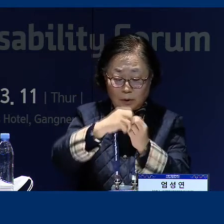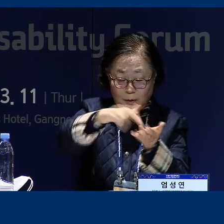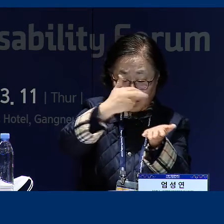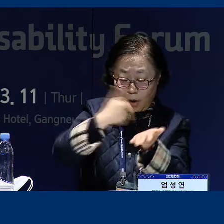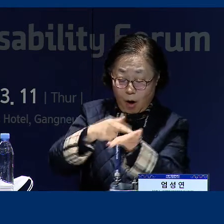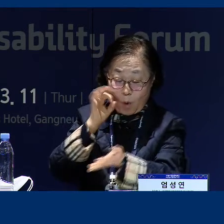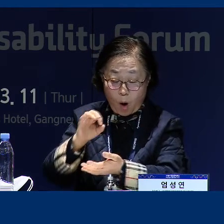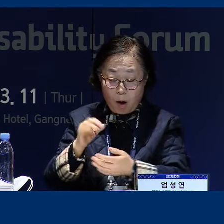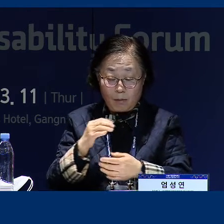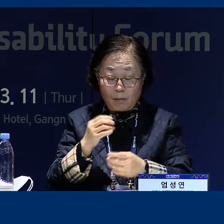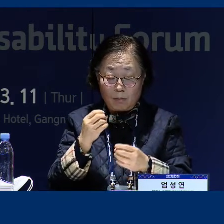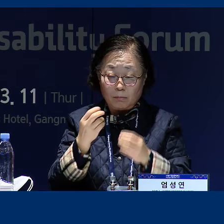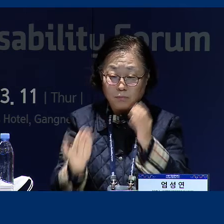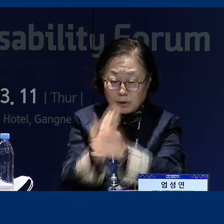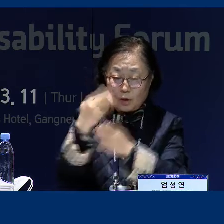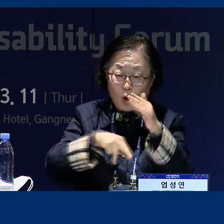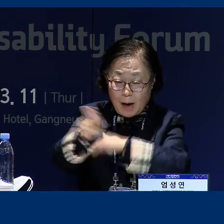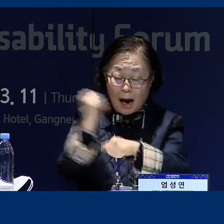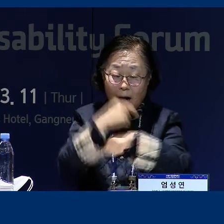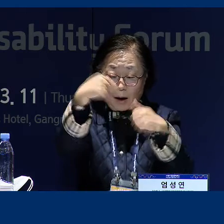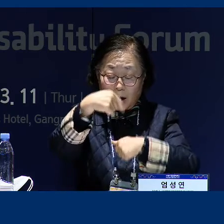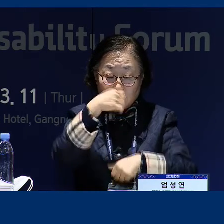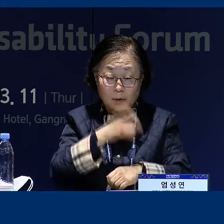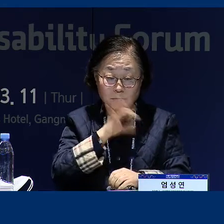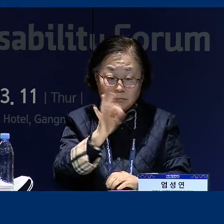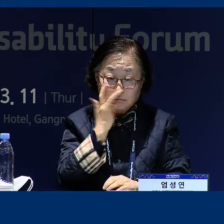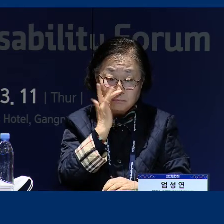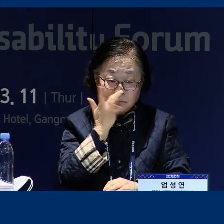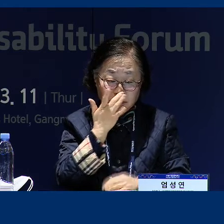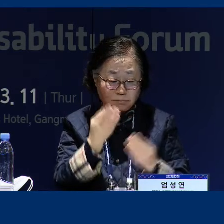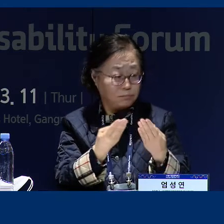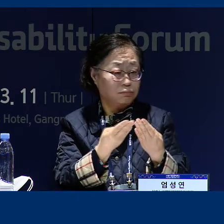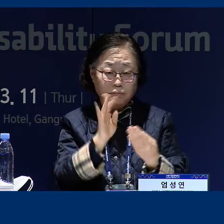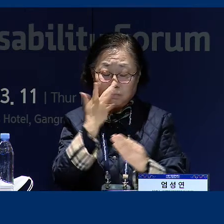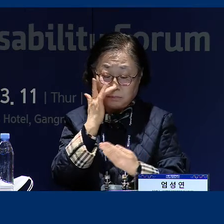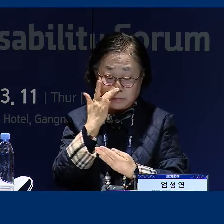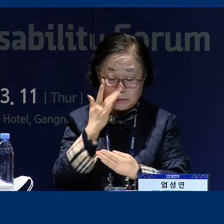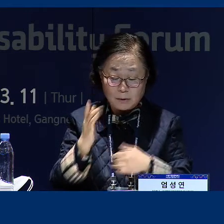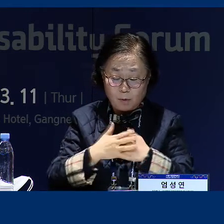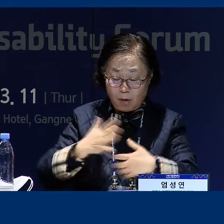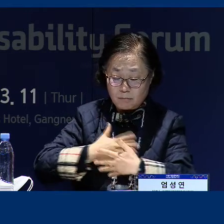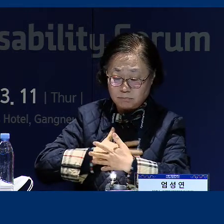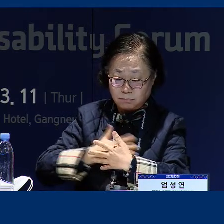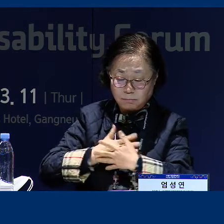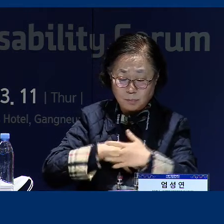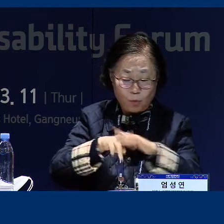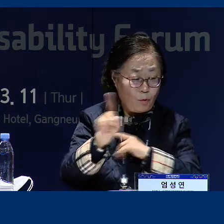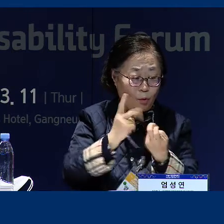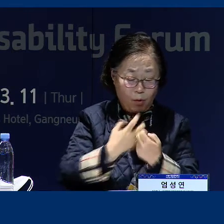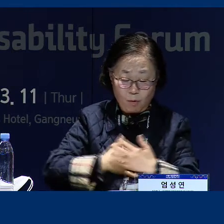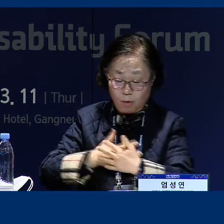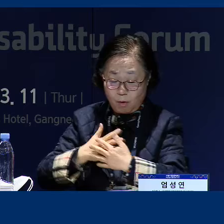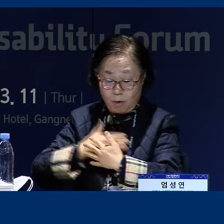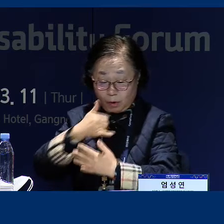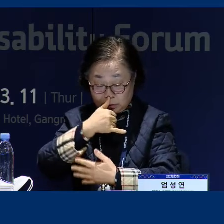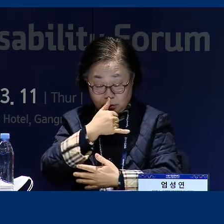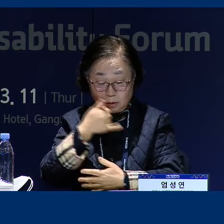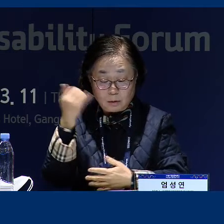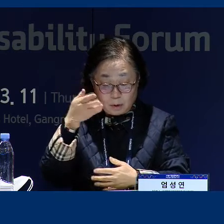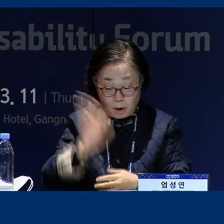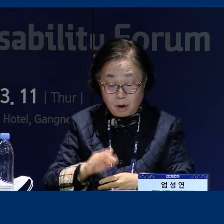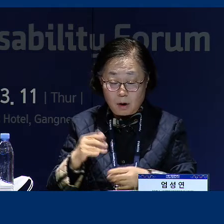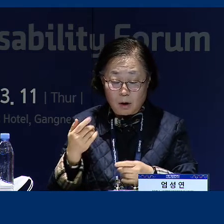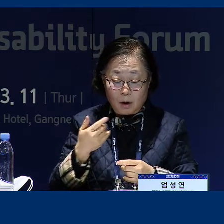중 한국 수어를 제일 언어로 사용하는 농인은 한글을 읽지 못하는 경우가 많습니다. 이들은 산불 방향이나 대피 장소